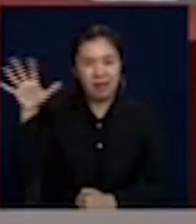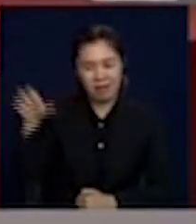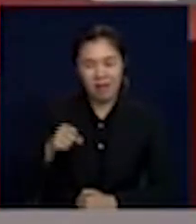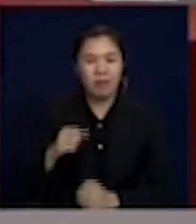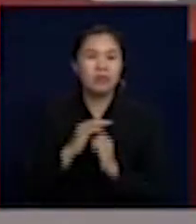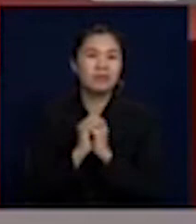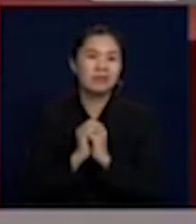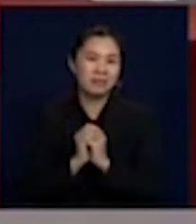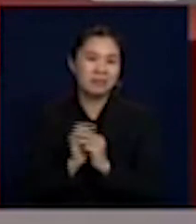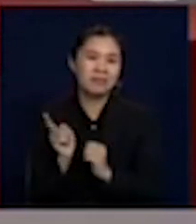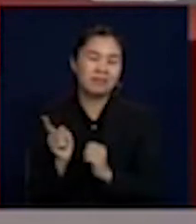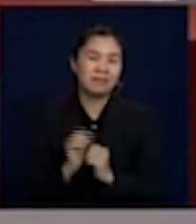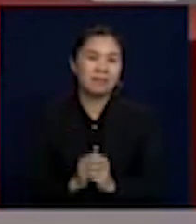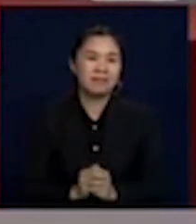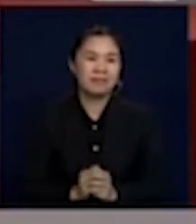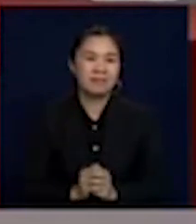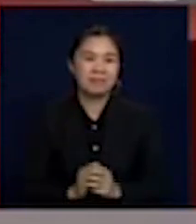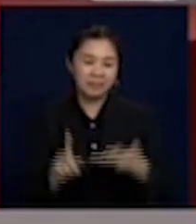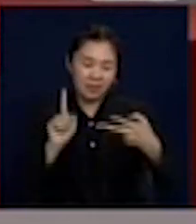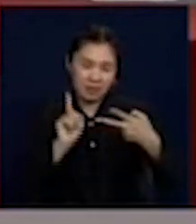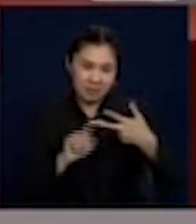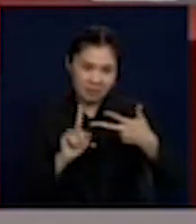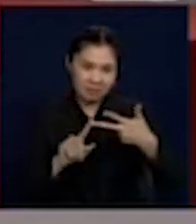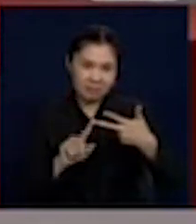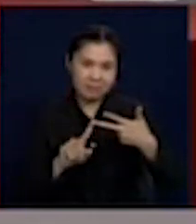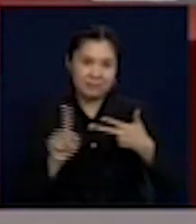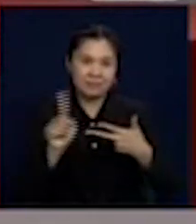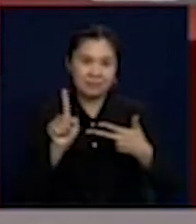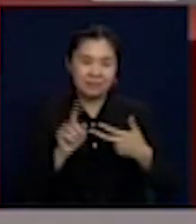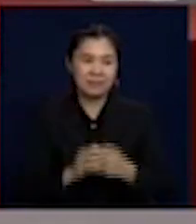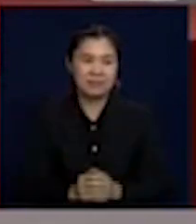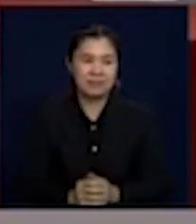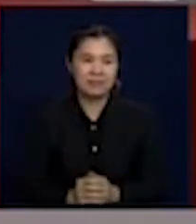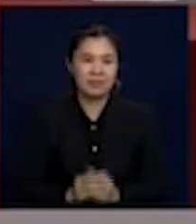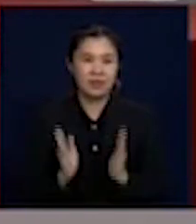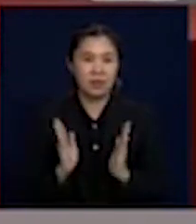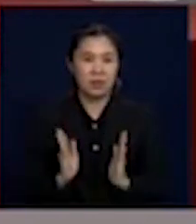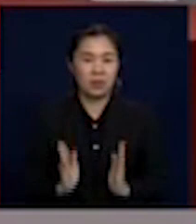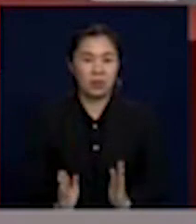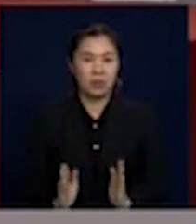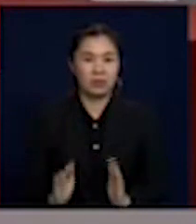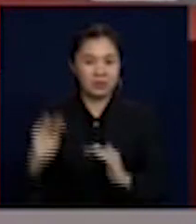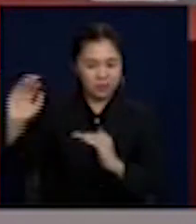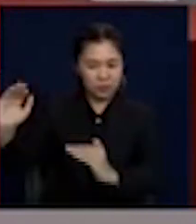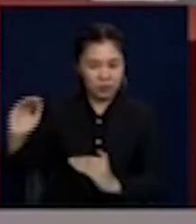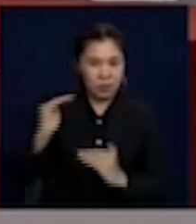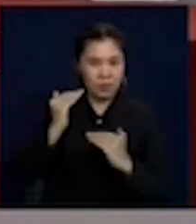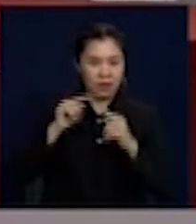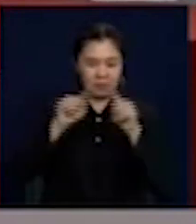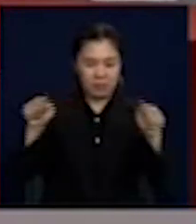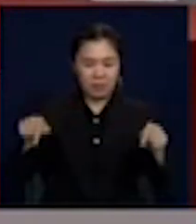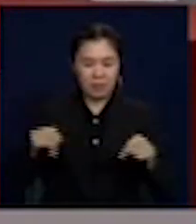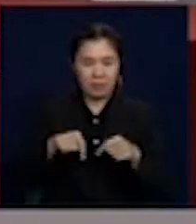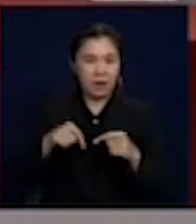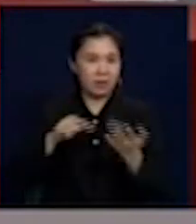สองยังไม่พอฮะต้องมีชัดที่สามชัดที่สามคือผู้ที่นำกระบวนการนำเข้ามาใบอนุญาตนำเข้